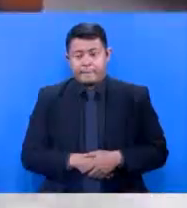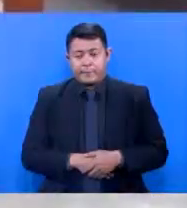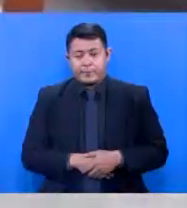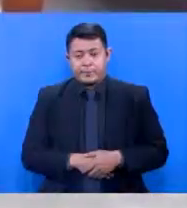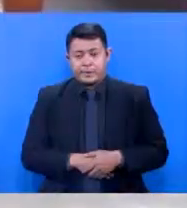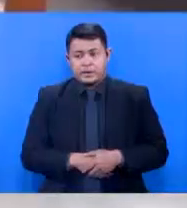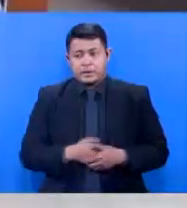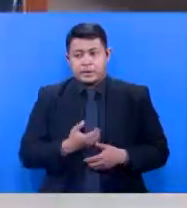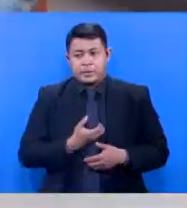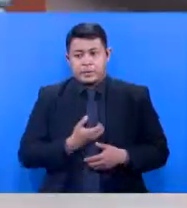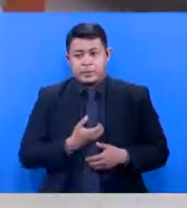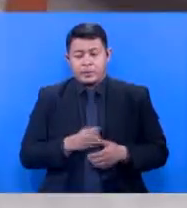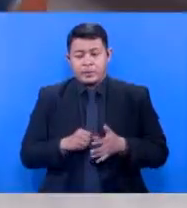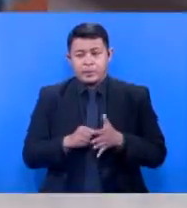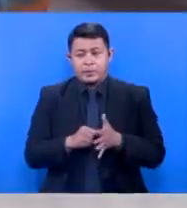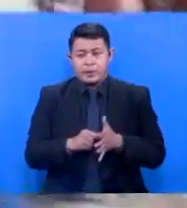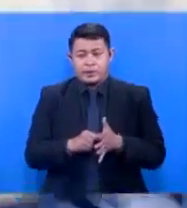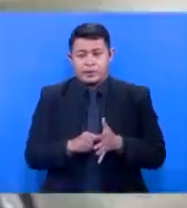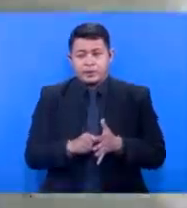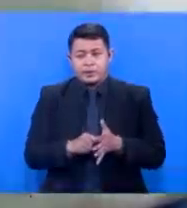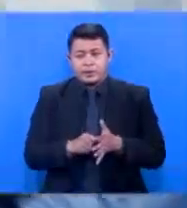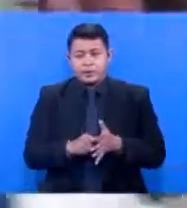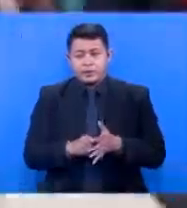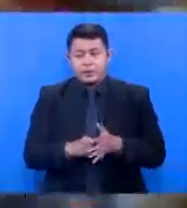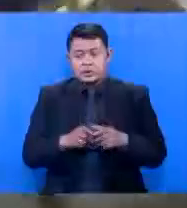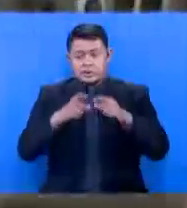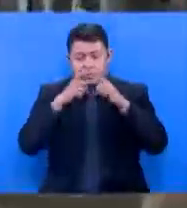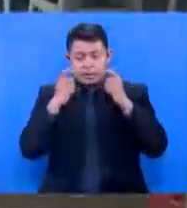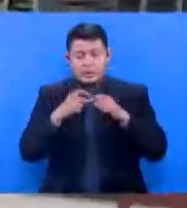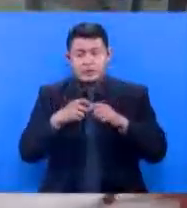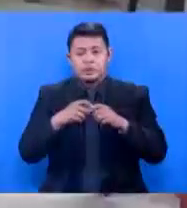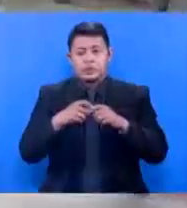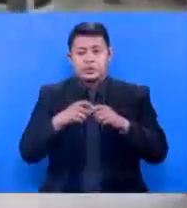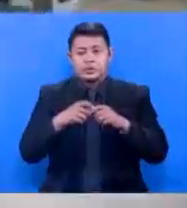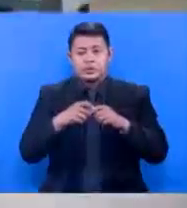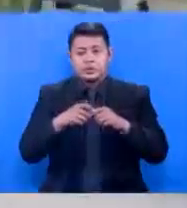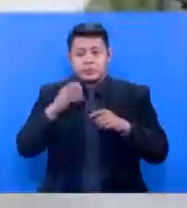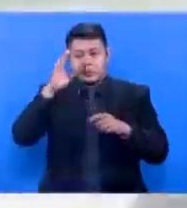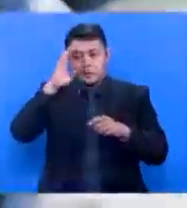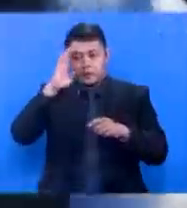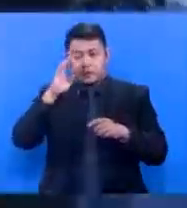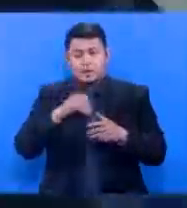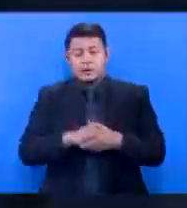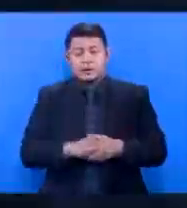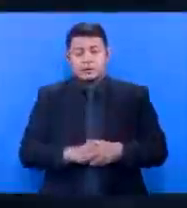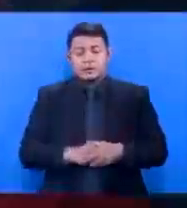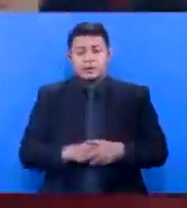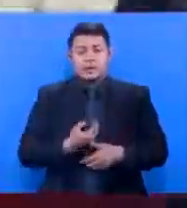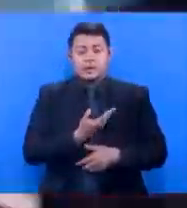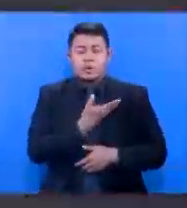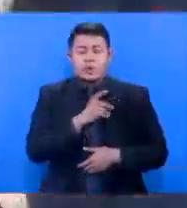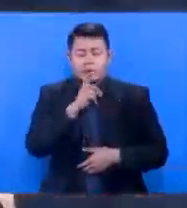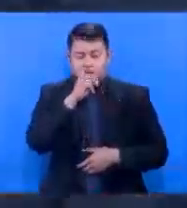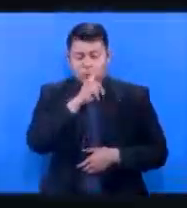Sementara itu bermaksud membantu seseorang yang terjaring operasi tertip masker, seorang pria asal Rangkas Bitung, Tangerang, Banten, justru menjadi